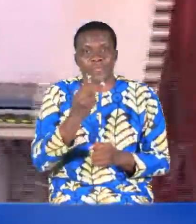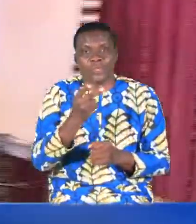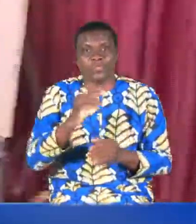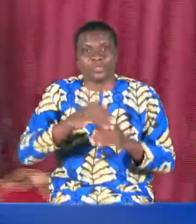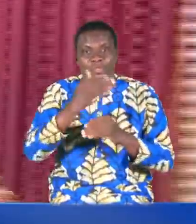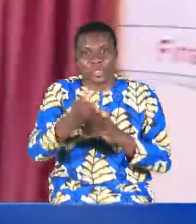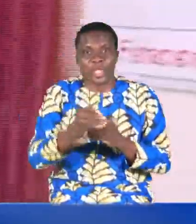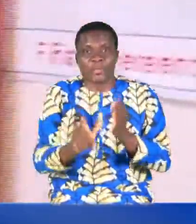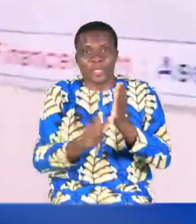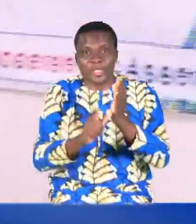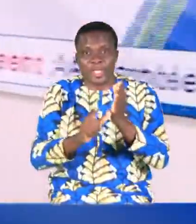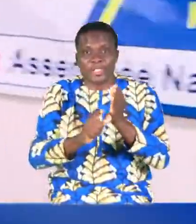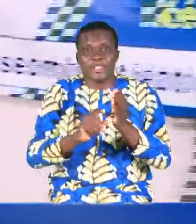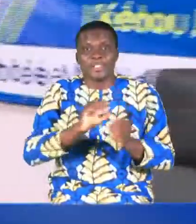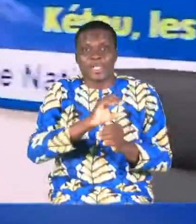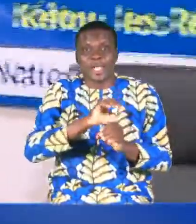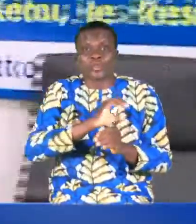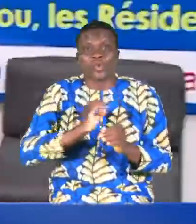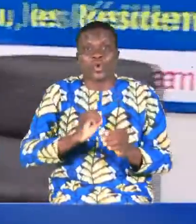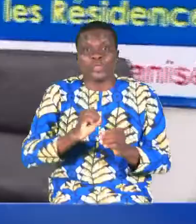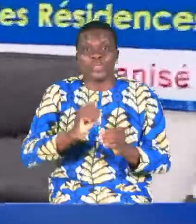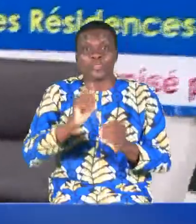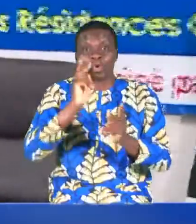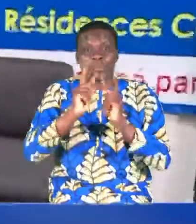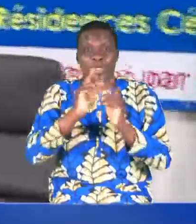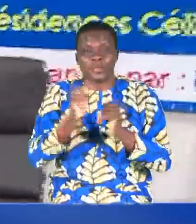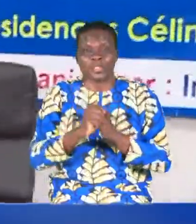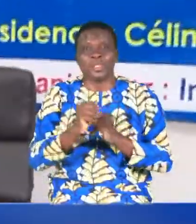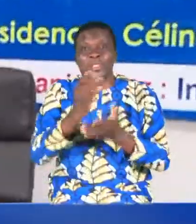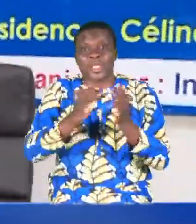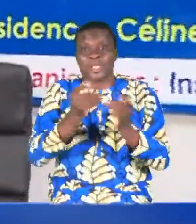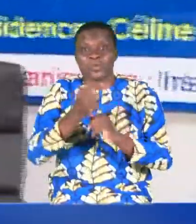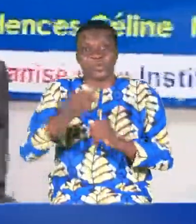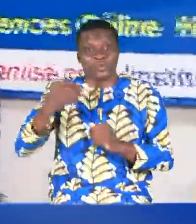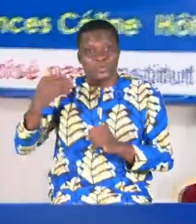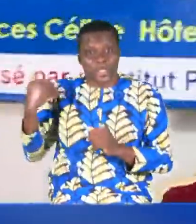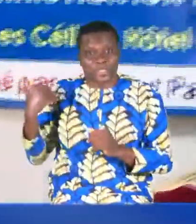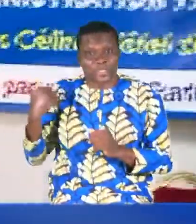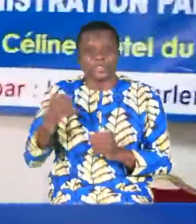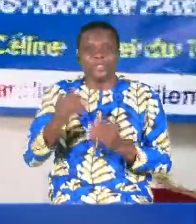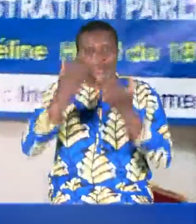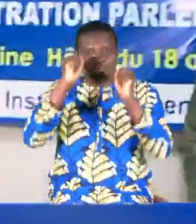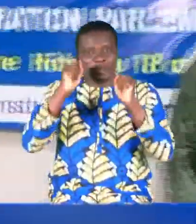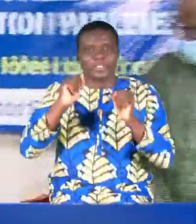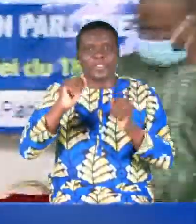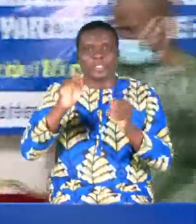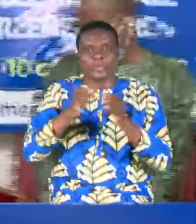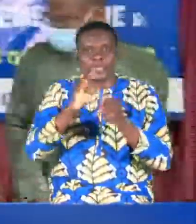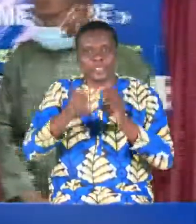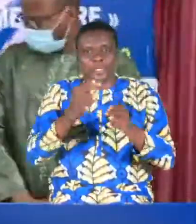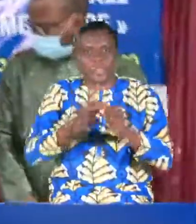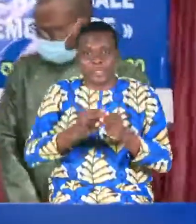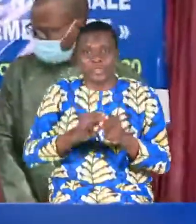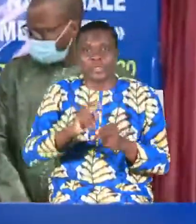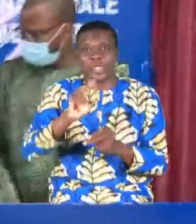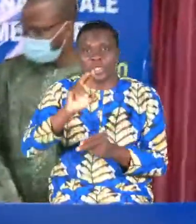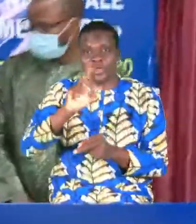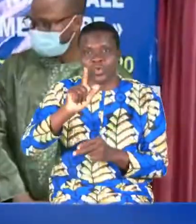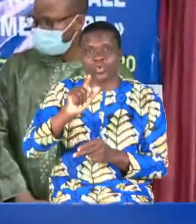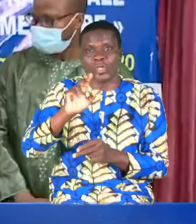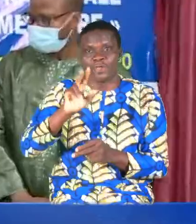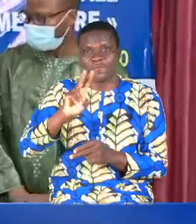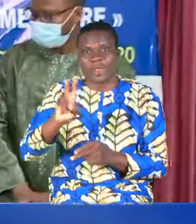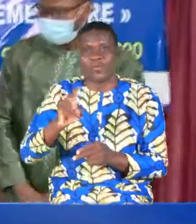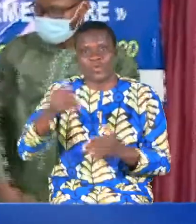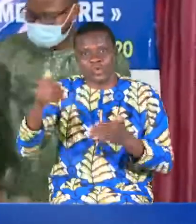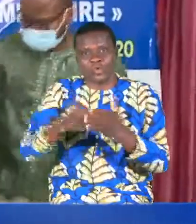Après les assistants de commission parlementaire, il y a quelques jours de cela, le président de l'Assemblée nationale, Louis Béounouvlavounou, de